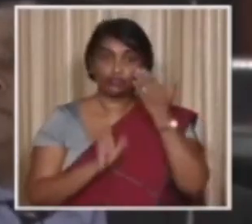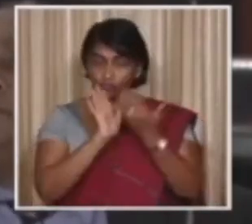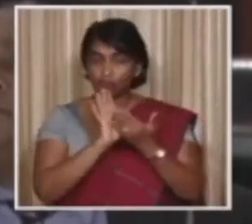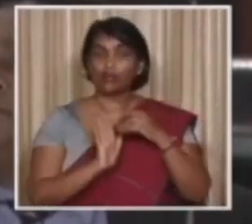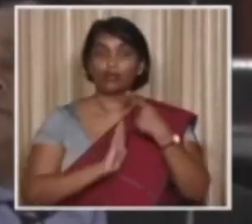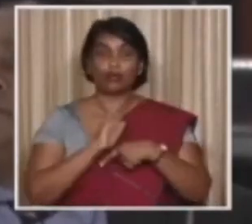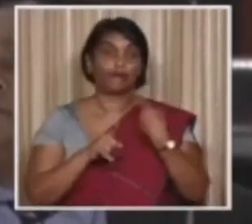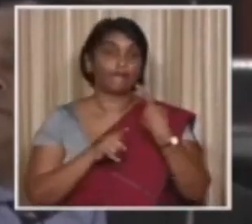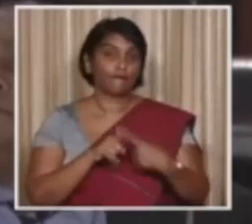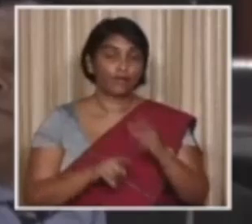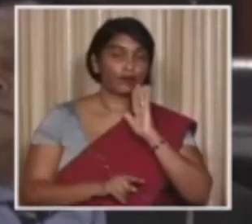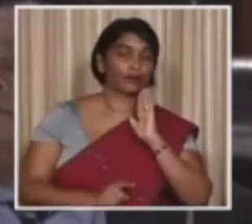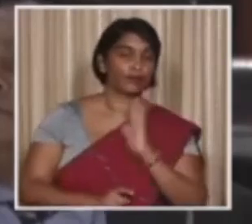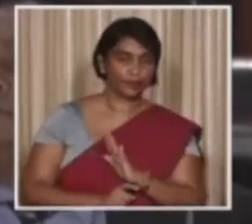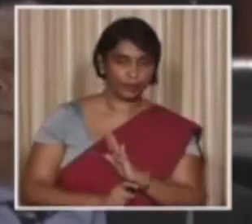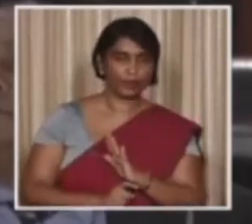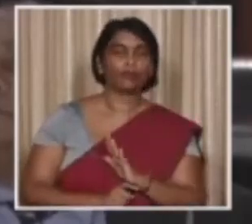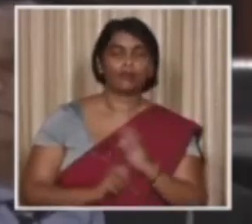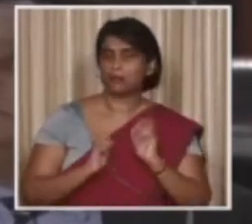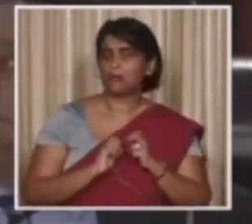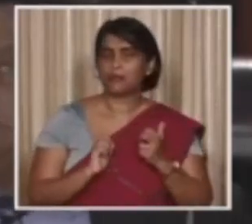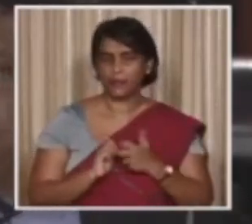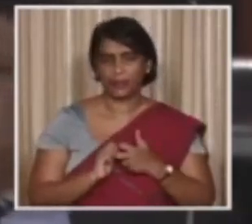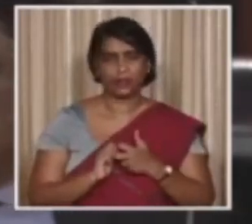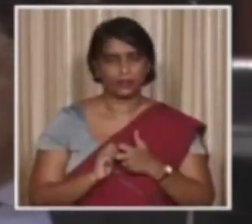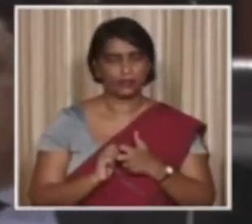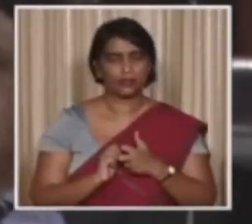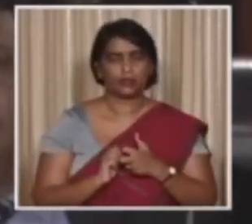අපේ රටේ විතරක් අනන්‍ය වූ ගැටලුවක් කියලා.